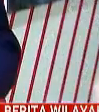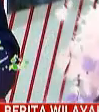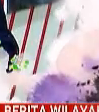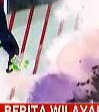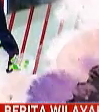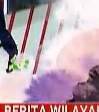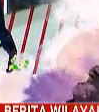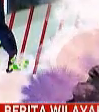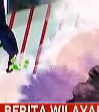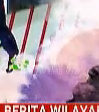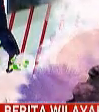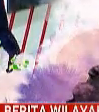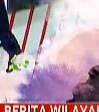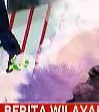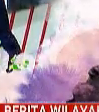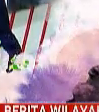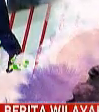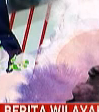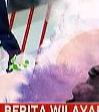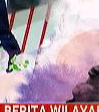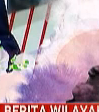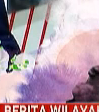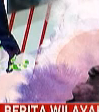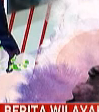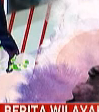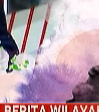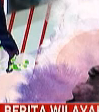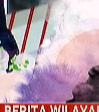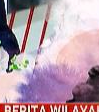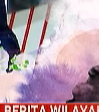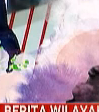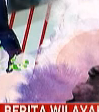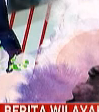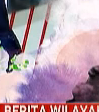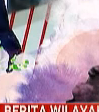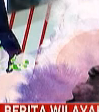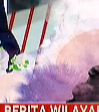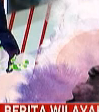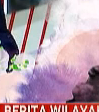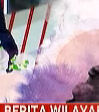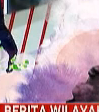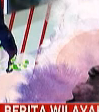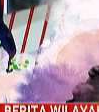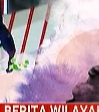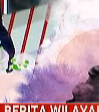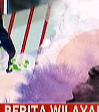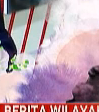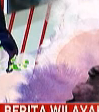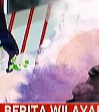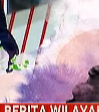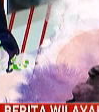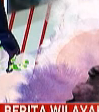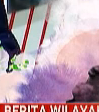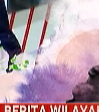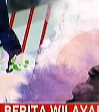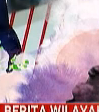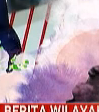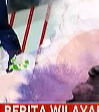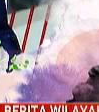membesar dengan menonton dan mendengar siaran TV dan radio RTM. Tanggal 1 April